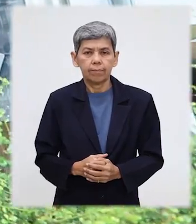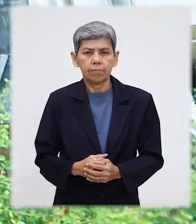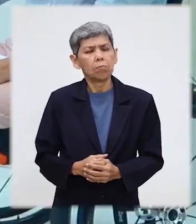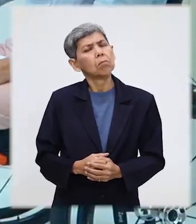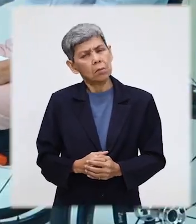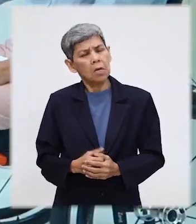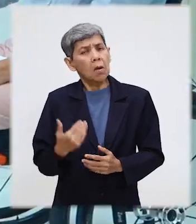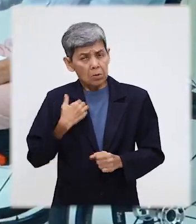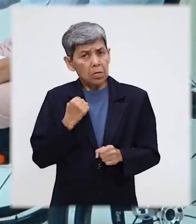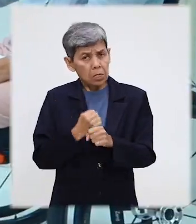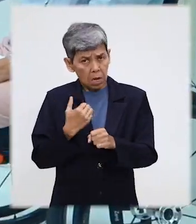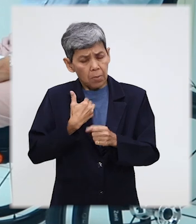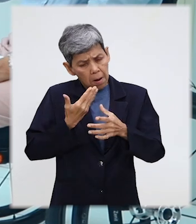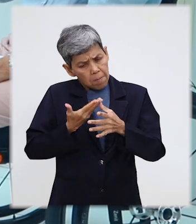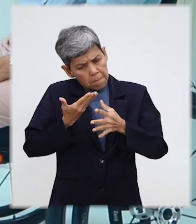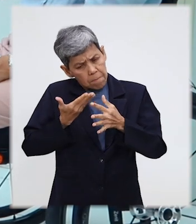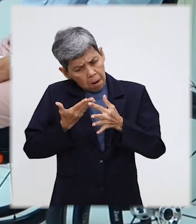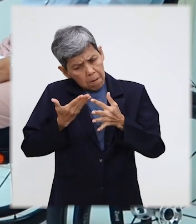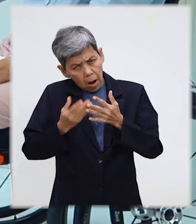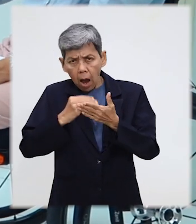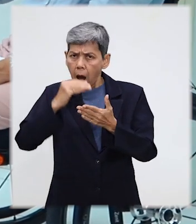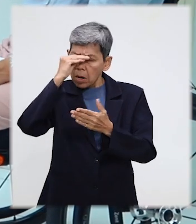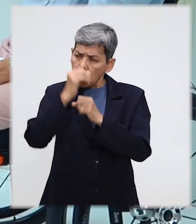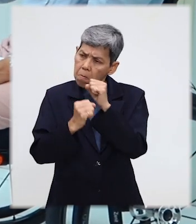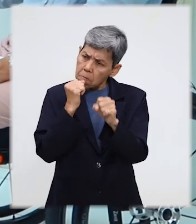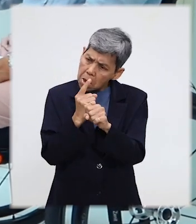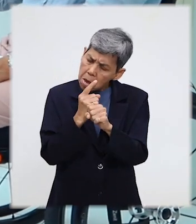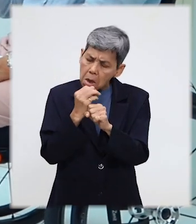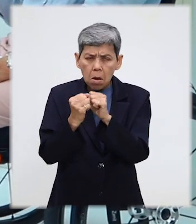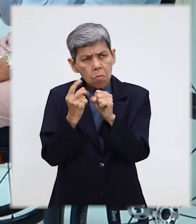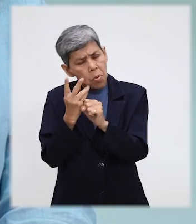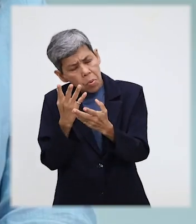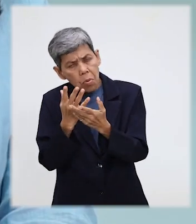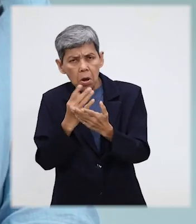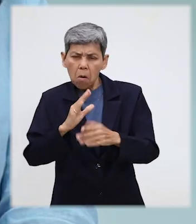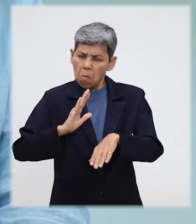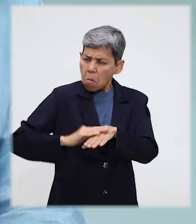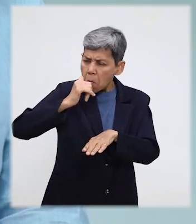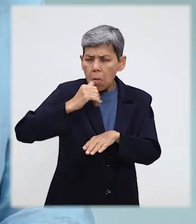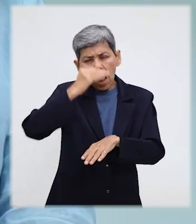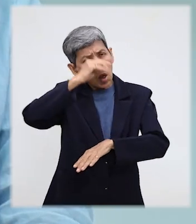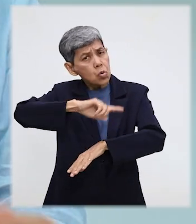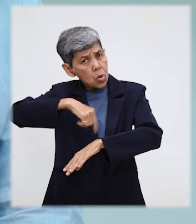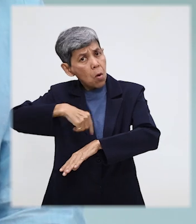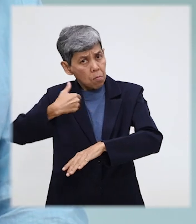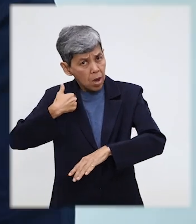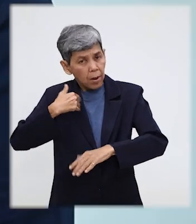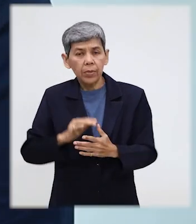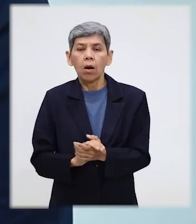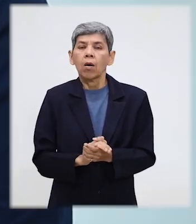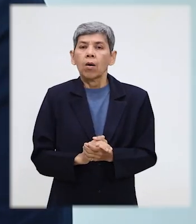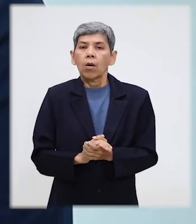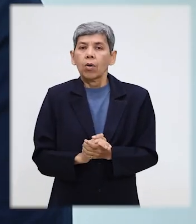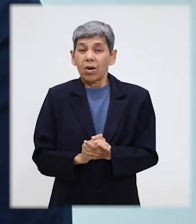แล้วเราแบบมีระดับเลเวลว่าจะต้องเรียนกี่ปีจนถึงนักชิมมืออาชีพเรียนกี่ชั่วโมงอะไรอย่างนี้ด้วยไหมคะ ถ้